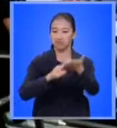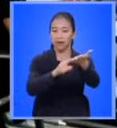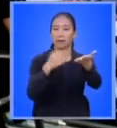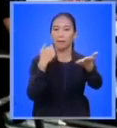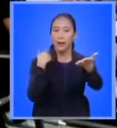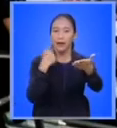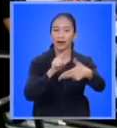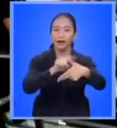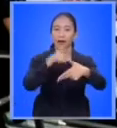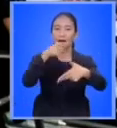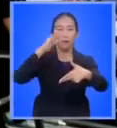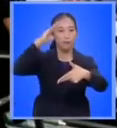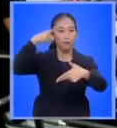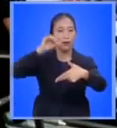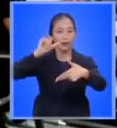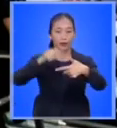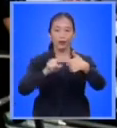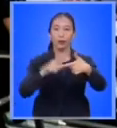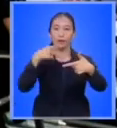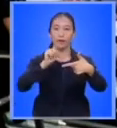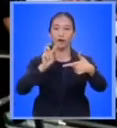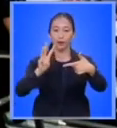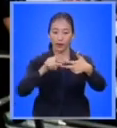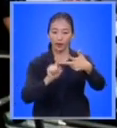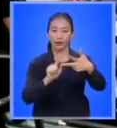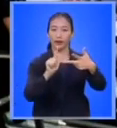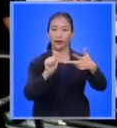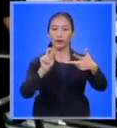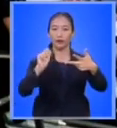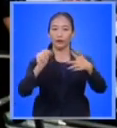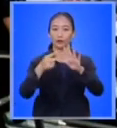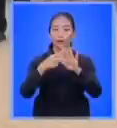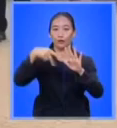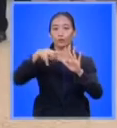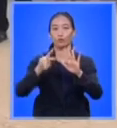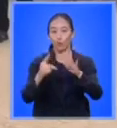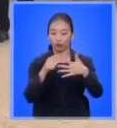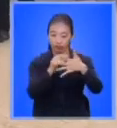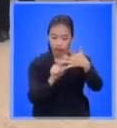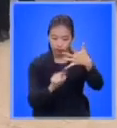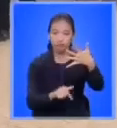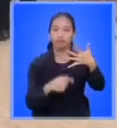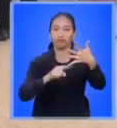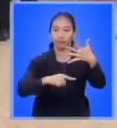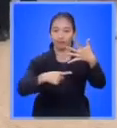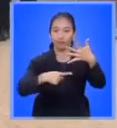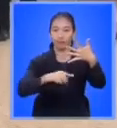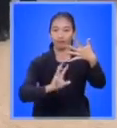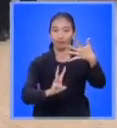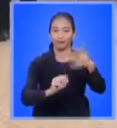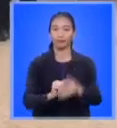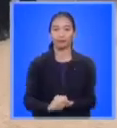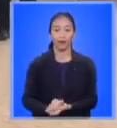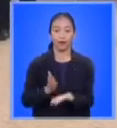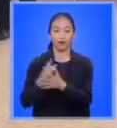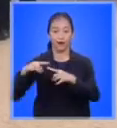เอกประยุทธ์พลเอกประวิตรและพลเอกอนุพงษ์ในการอภิปรายไม่ไว้วางใจครั้งนี้ด้วยครับนายสมพงษ์อมรวิวัฒน์ผู้นำฝ่ายค้